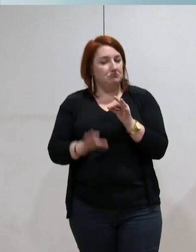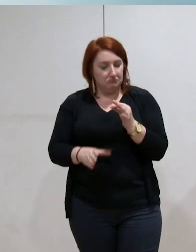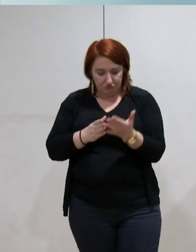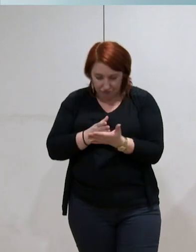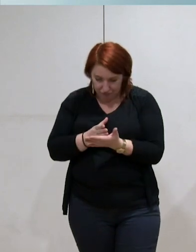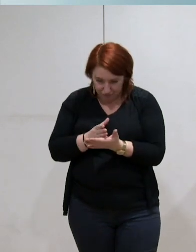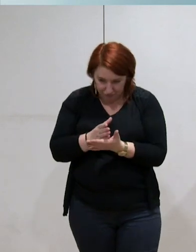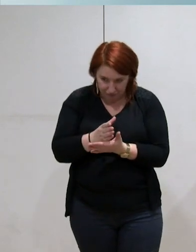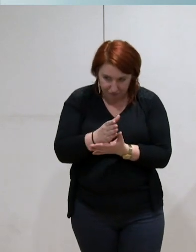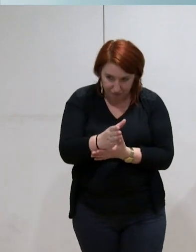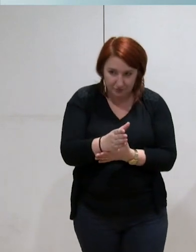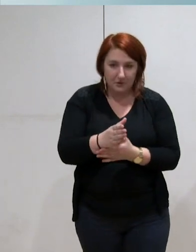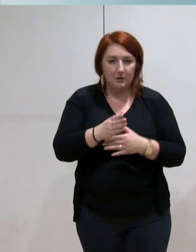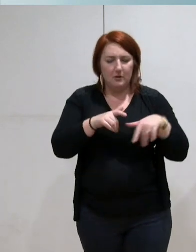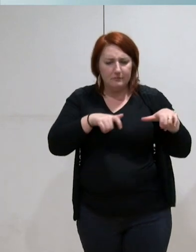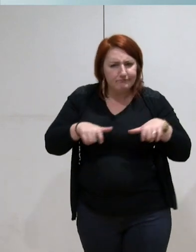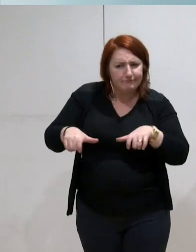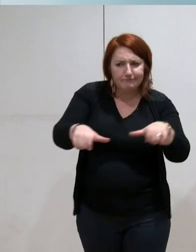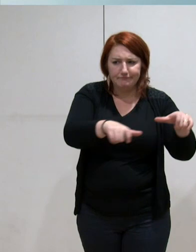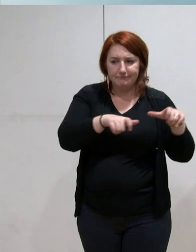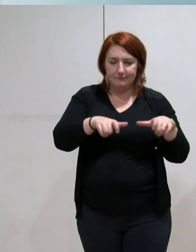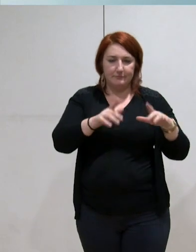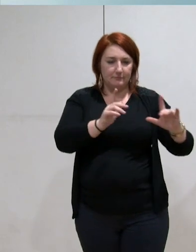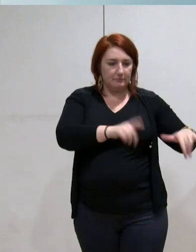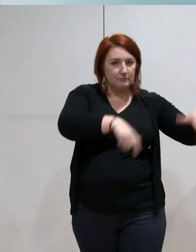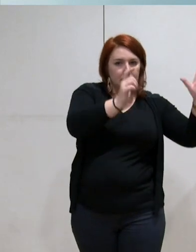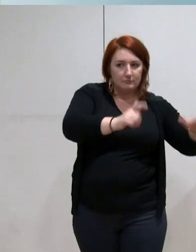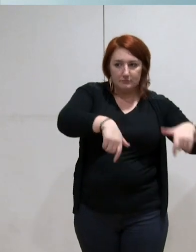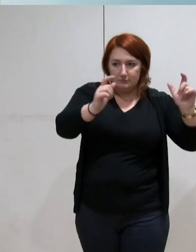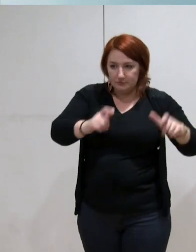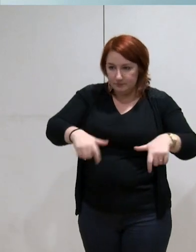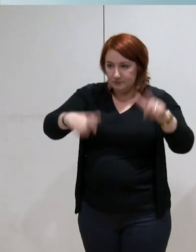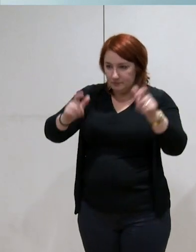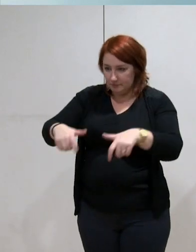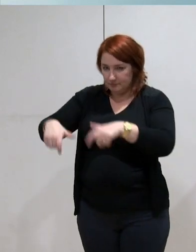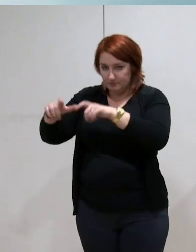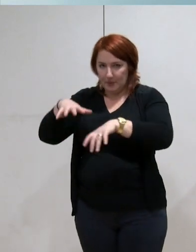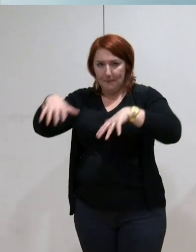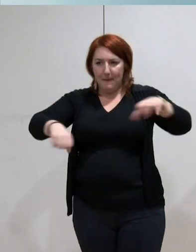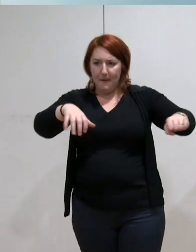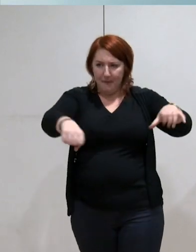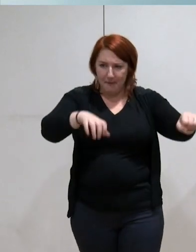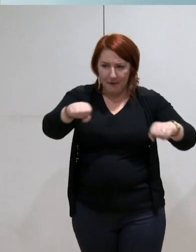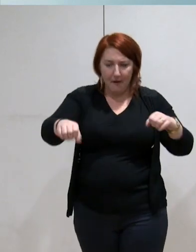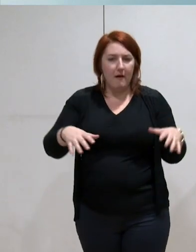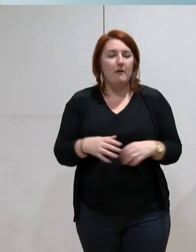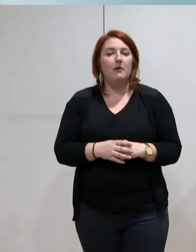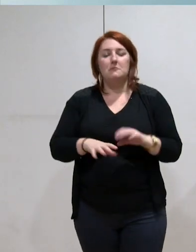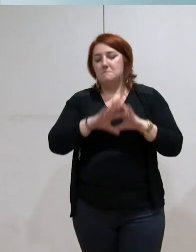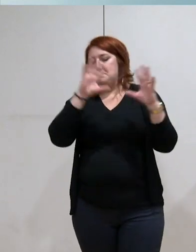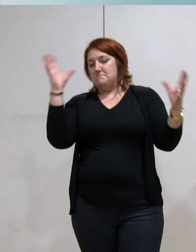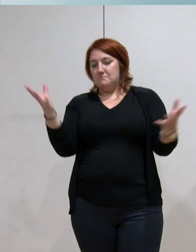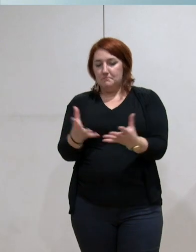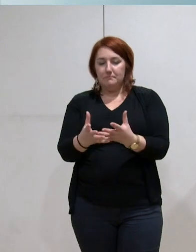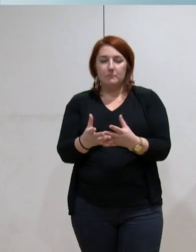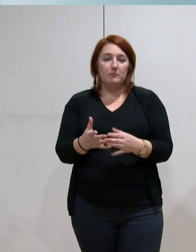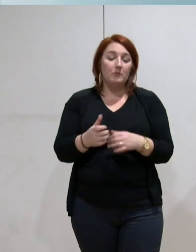à faire un état des lieux sur l'ensemble des différents bâtiments occupés et qui au travers de leur